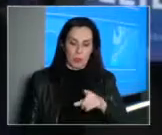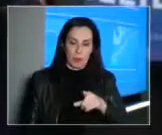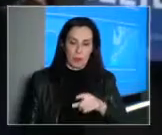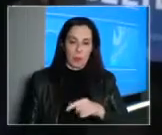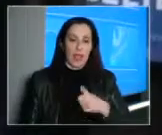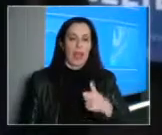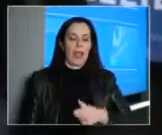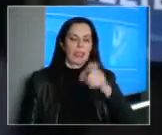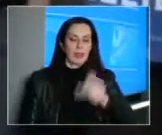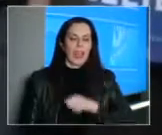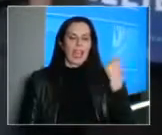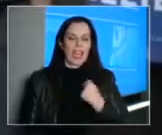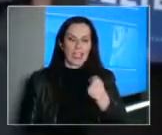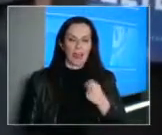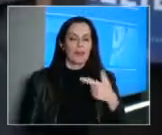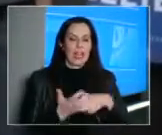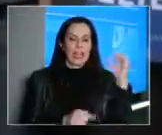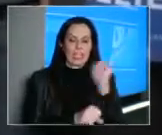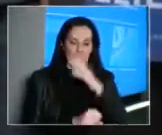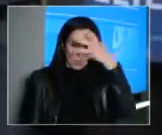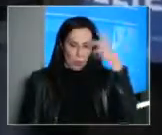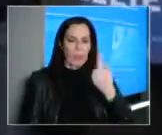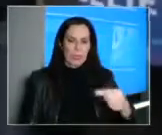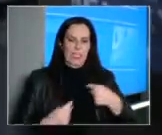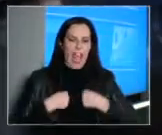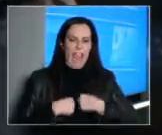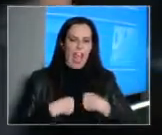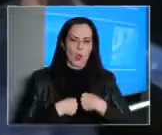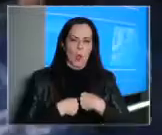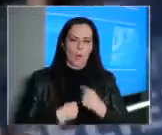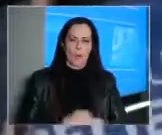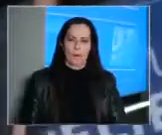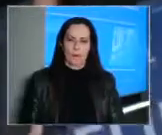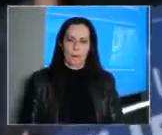the strongest candidate to defeat Donald Trump. That's us.